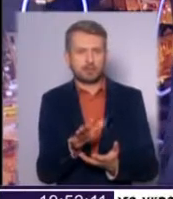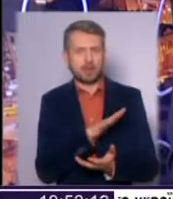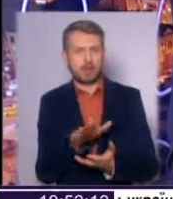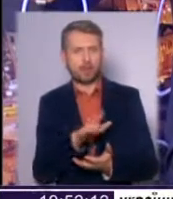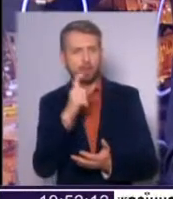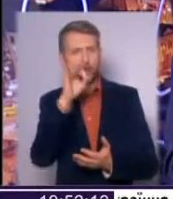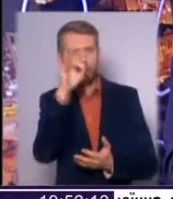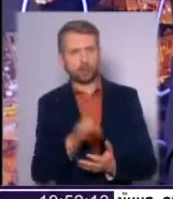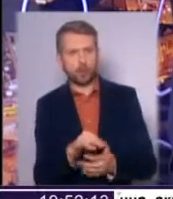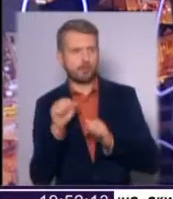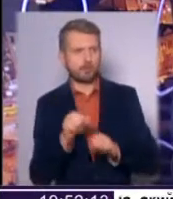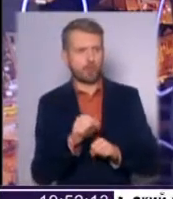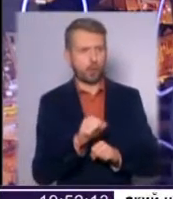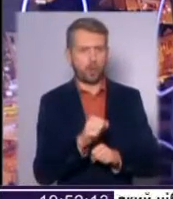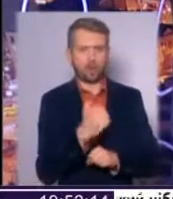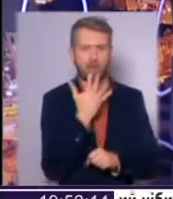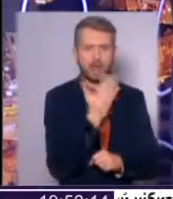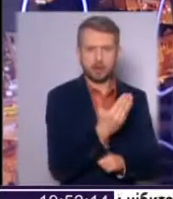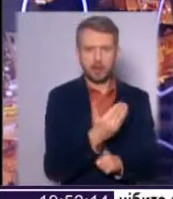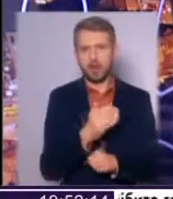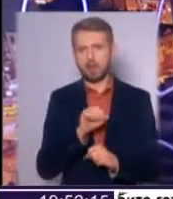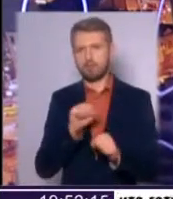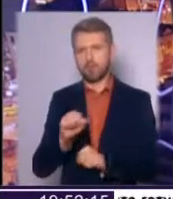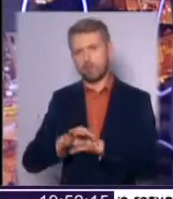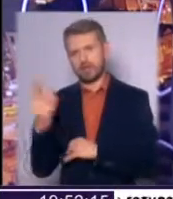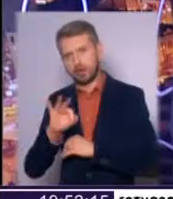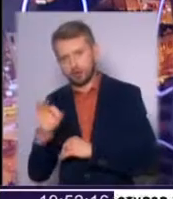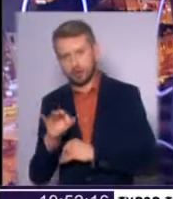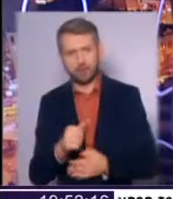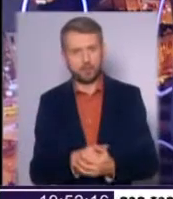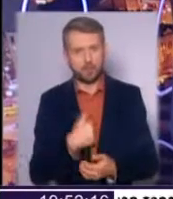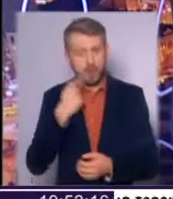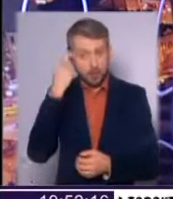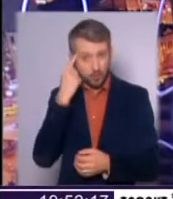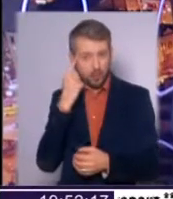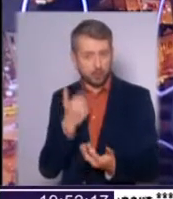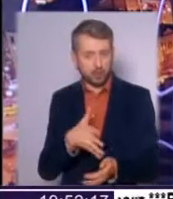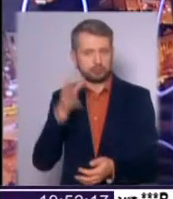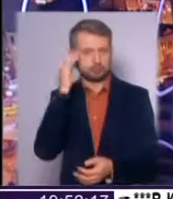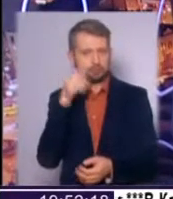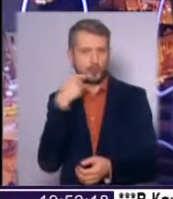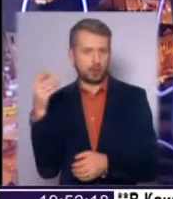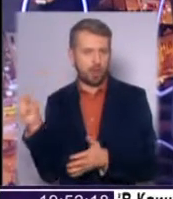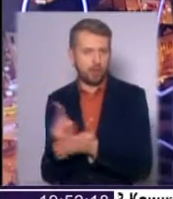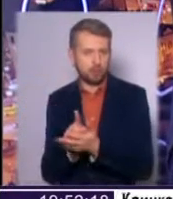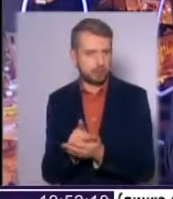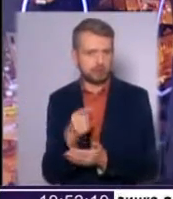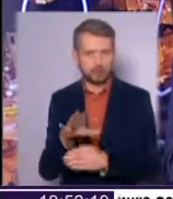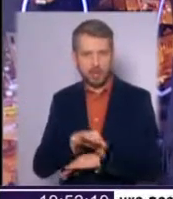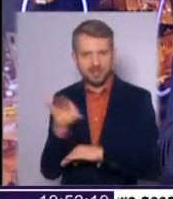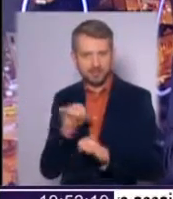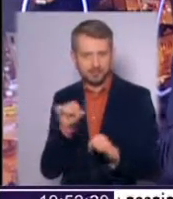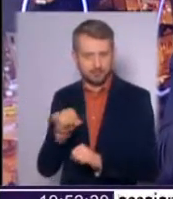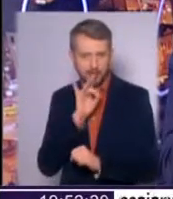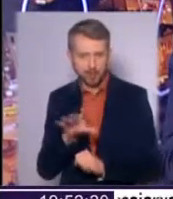західну позицію, або на 100% про східну позицію. Я думаю, про захід уже мови не буде на фоні війни. Щоб це були